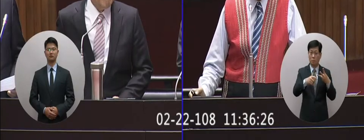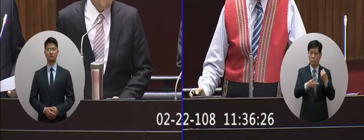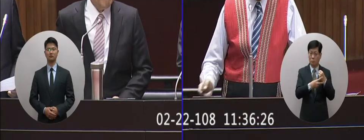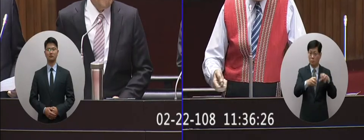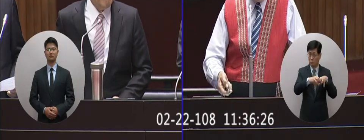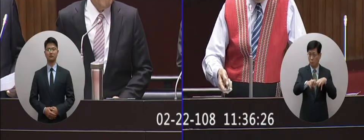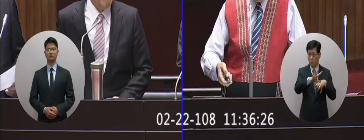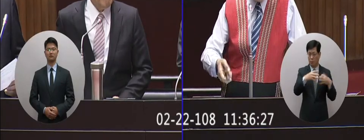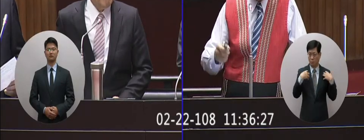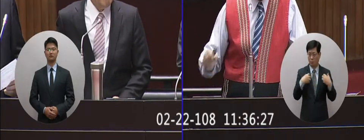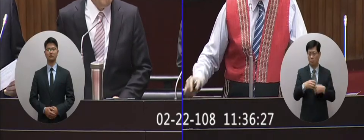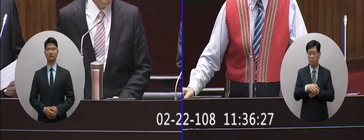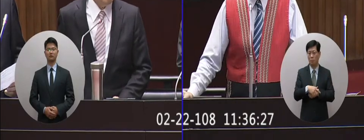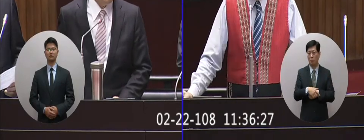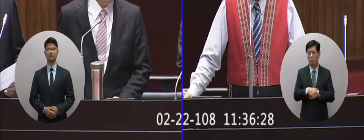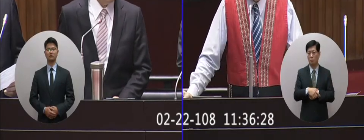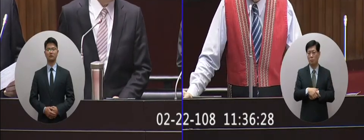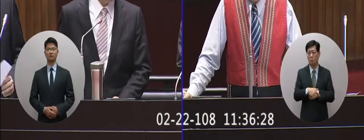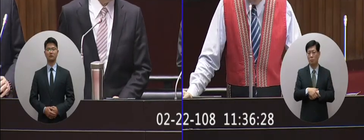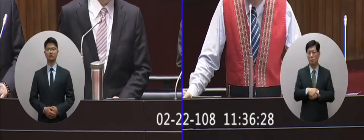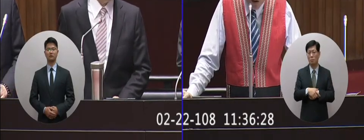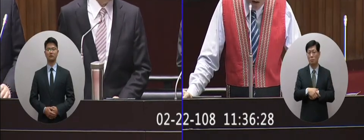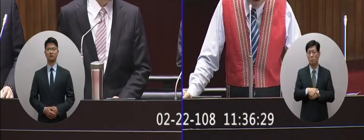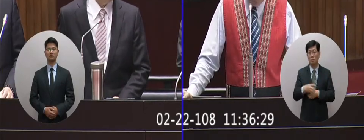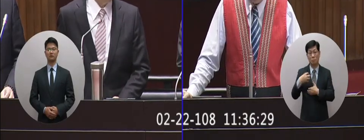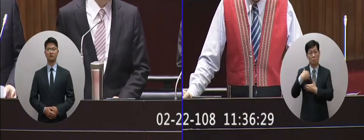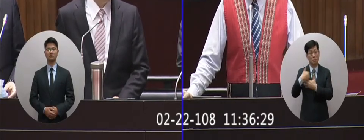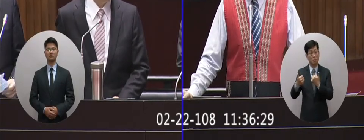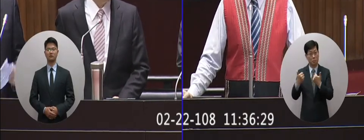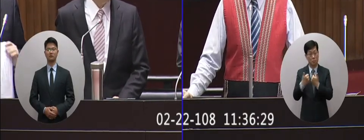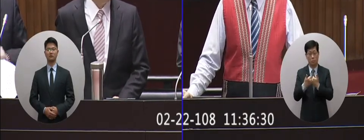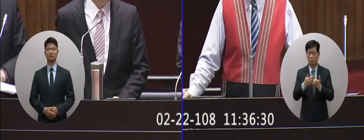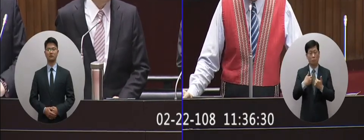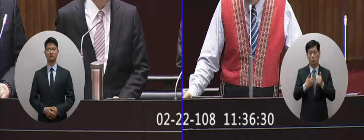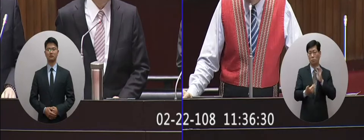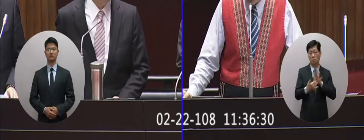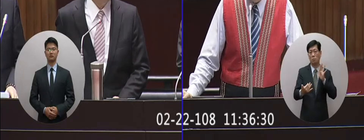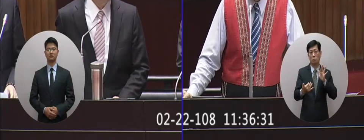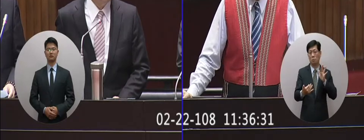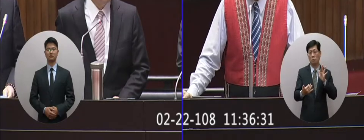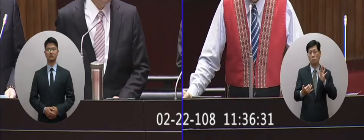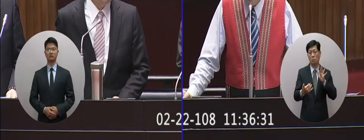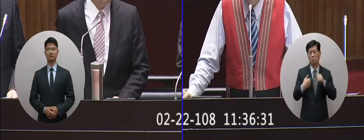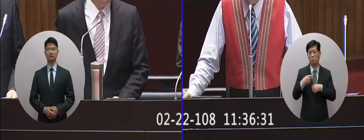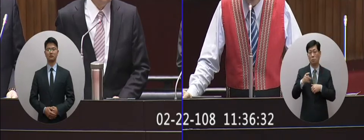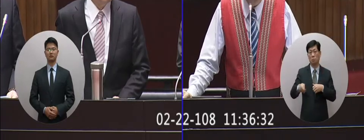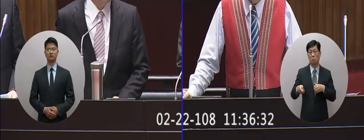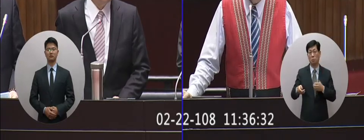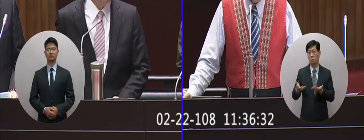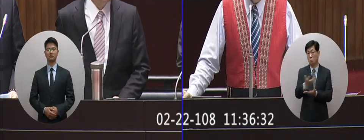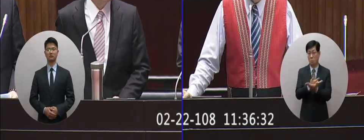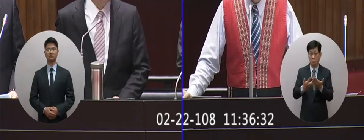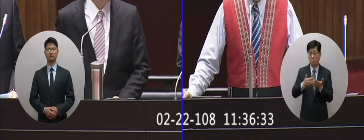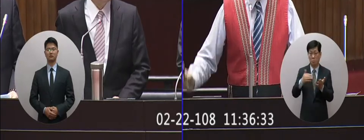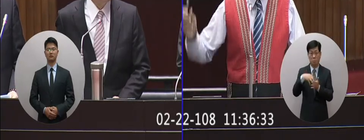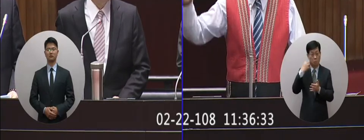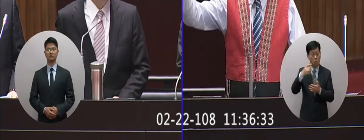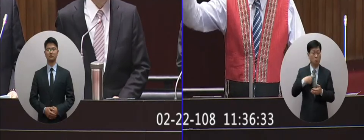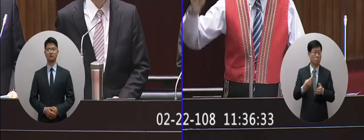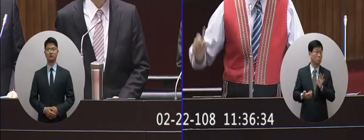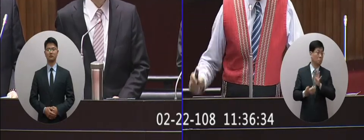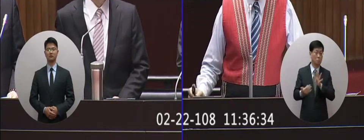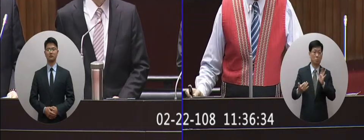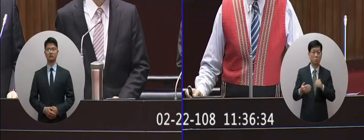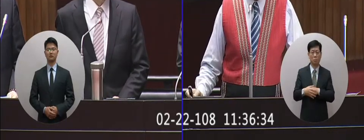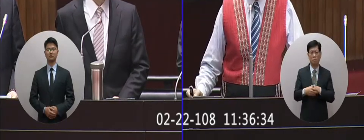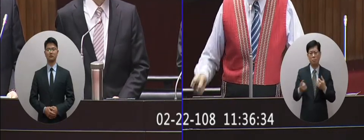任，但是退伍会竟然不接受工程会的调解结果，同样是